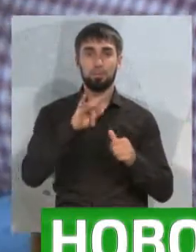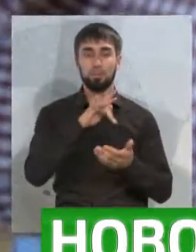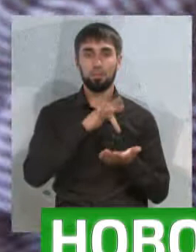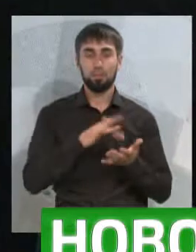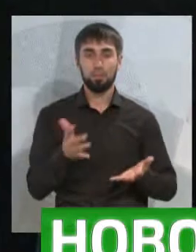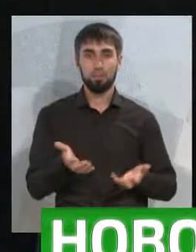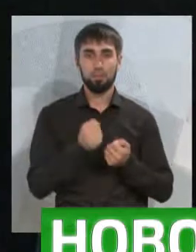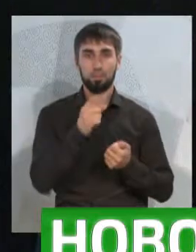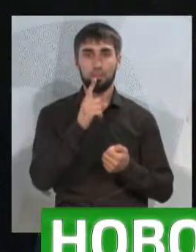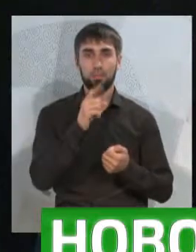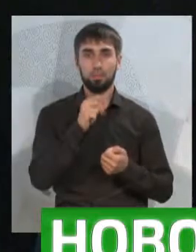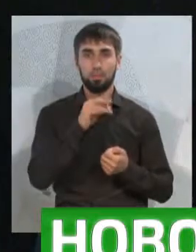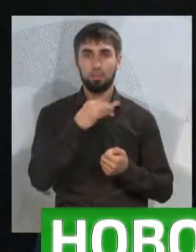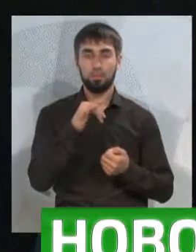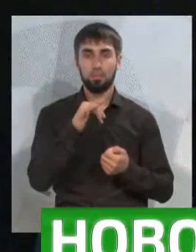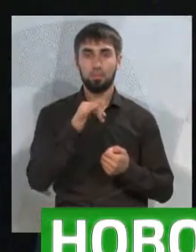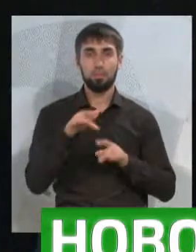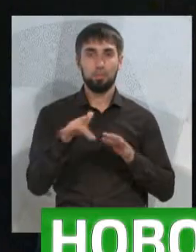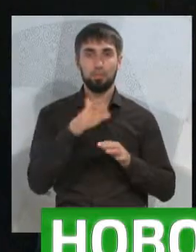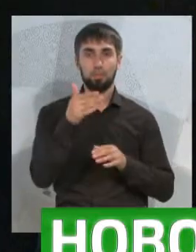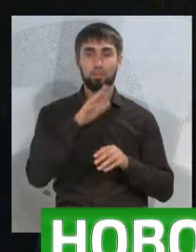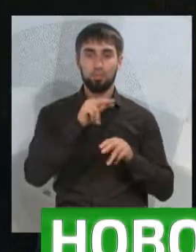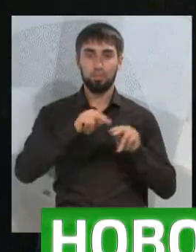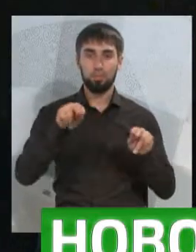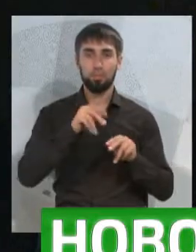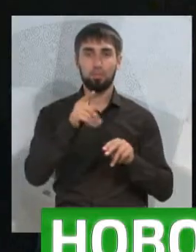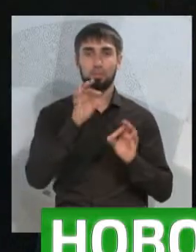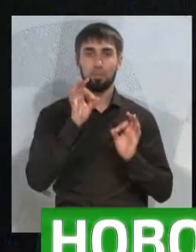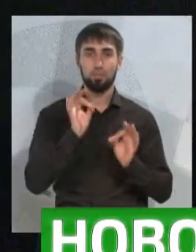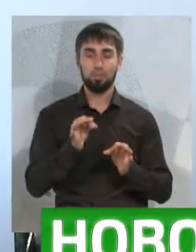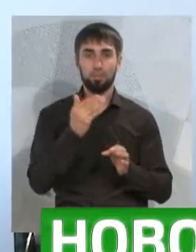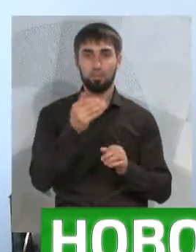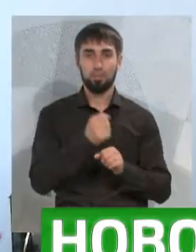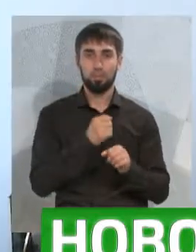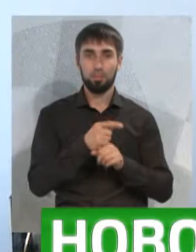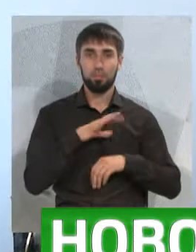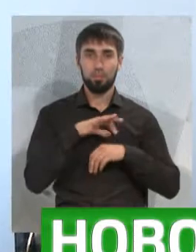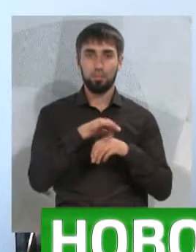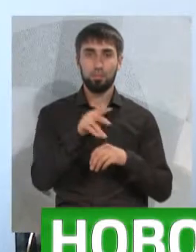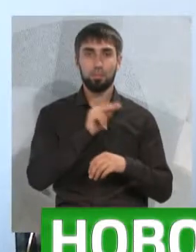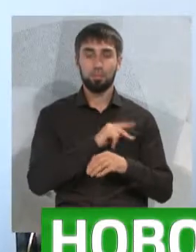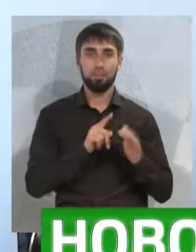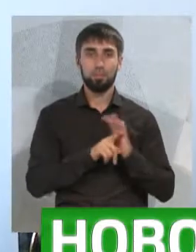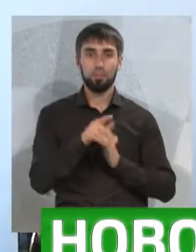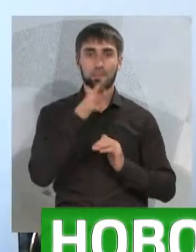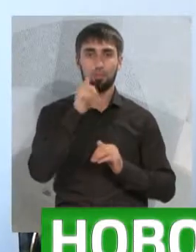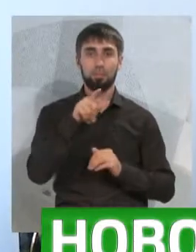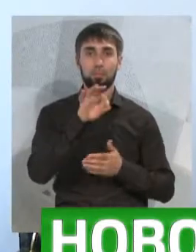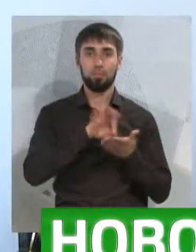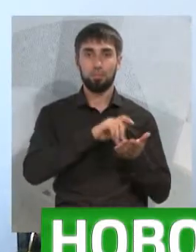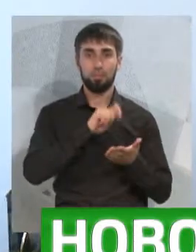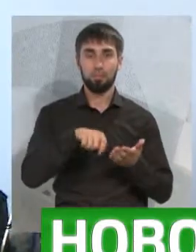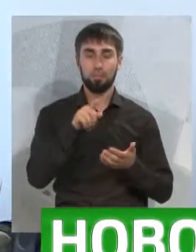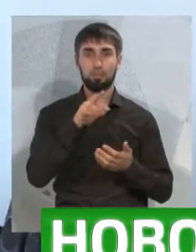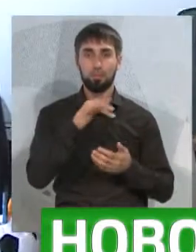поддержки заповедного дела – обучить инспекторов правильно пользоваться своими полномочиями. Работу начали сразу после приезда. Провели